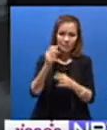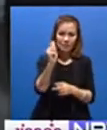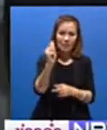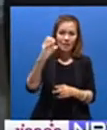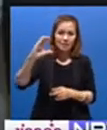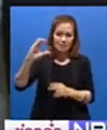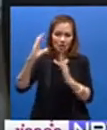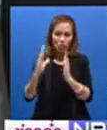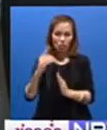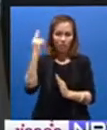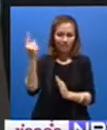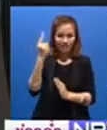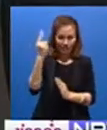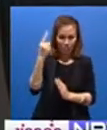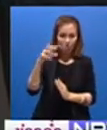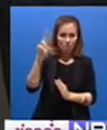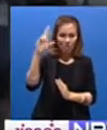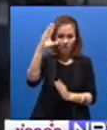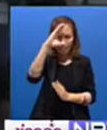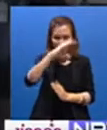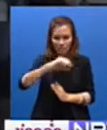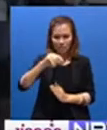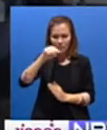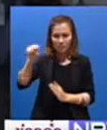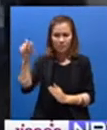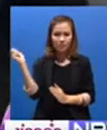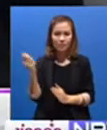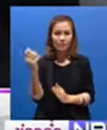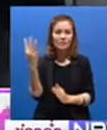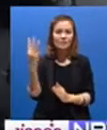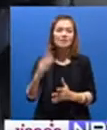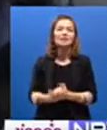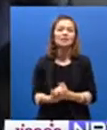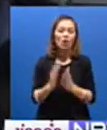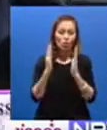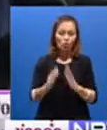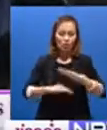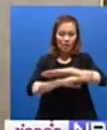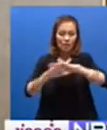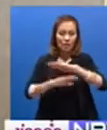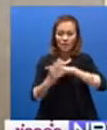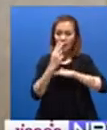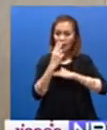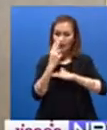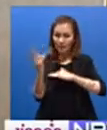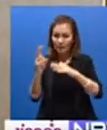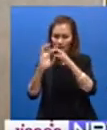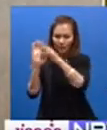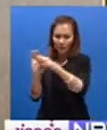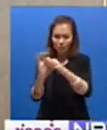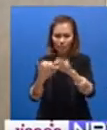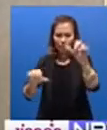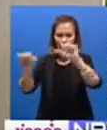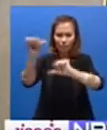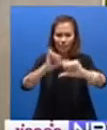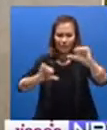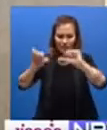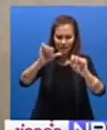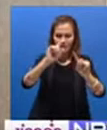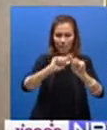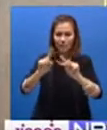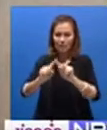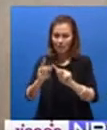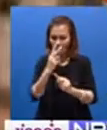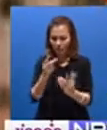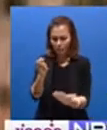เที่ยวตั้งแต่เวลาเที่ยงจนถึง 4:30นและมีพยานหลักฐานเชื่อมโยงกับหลักฐานทางนิติวิทยาศามั่นใจว่า